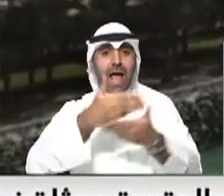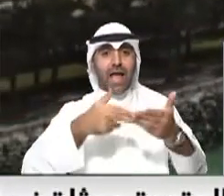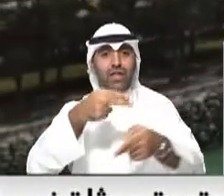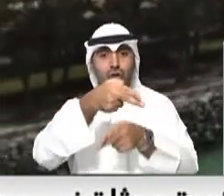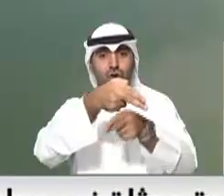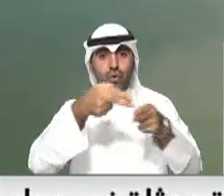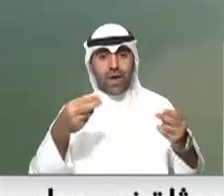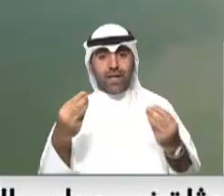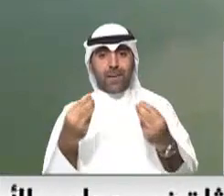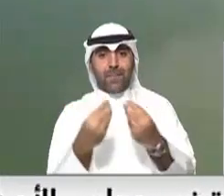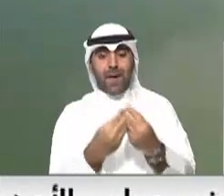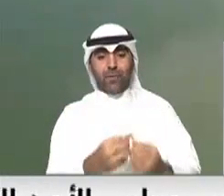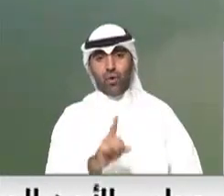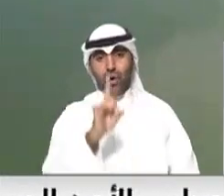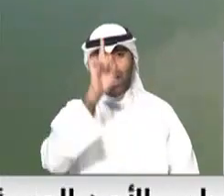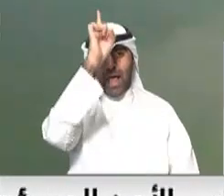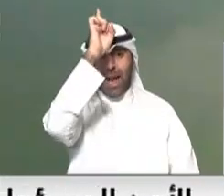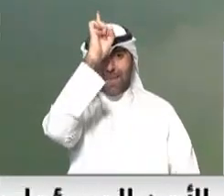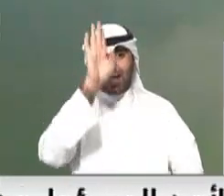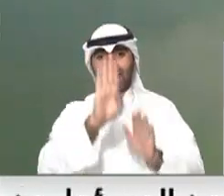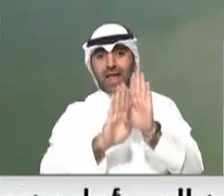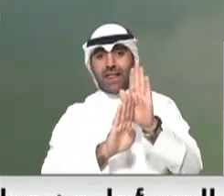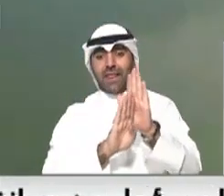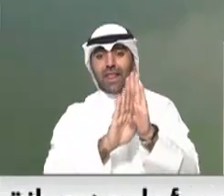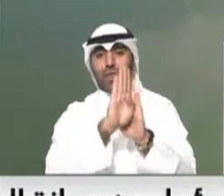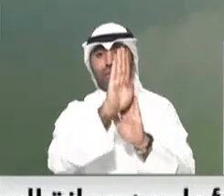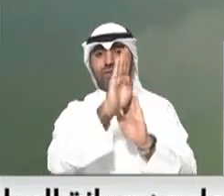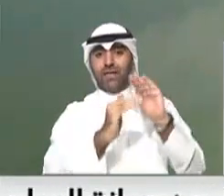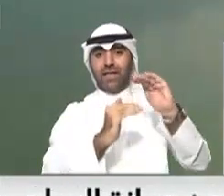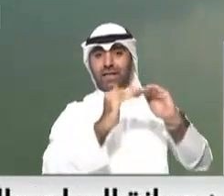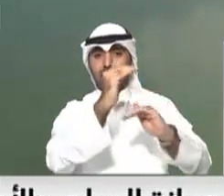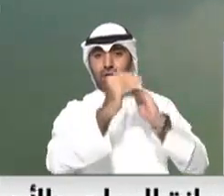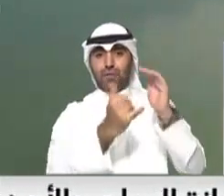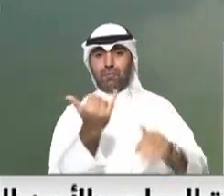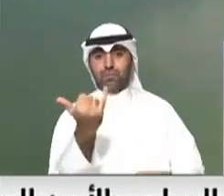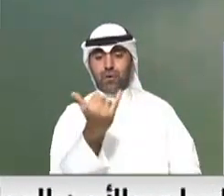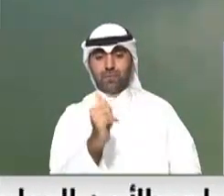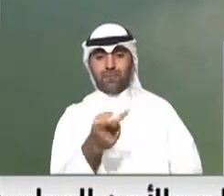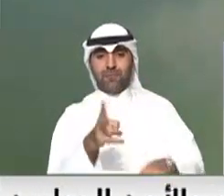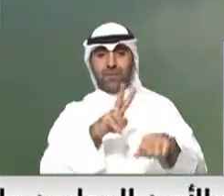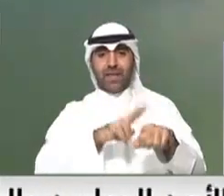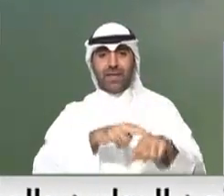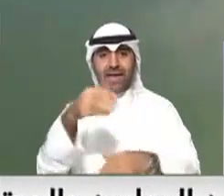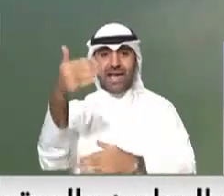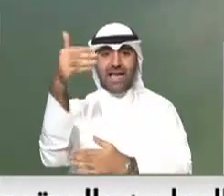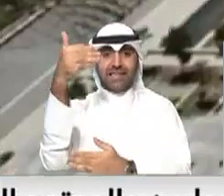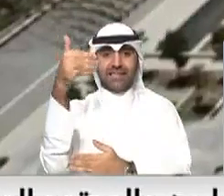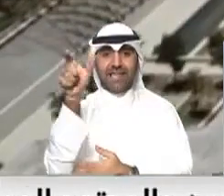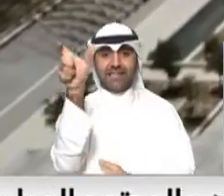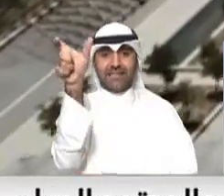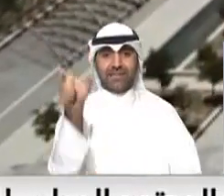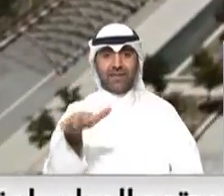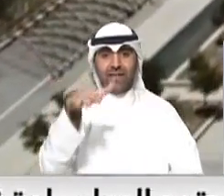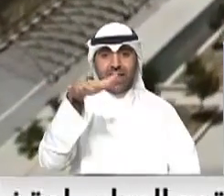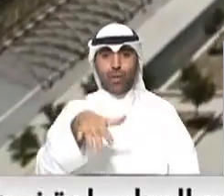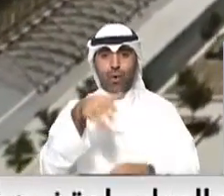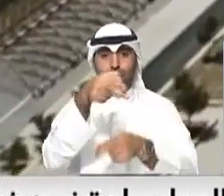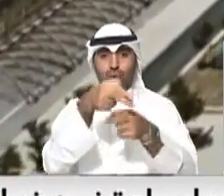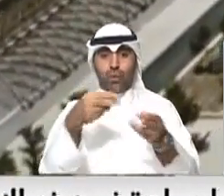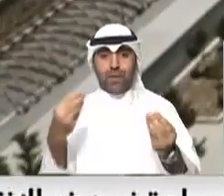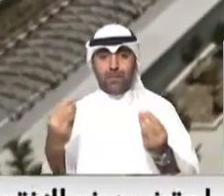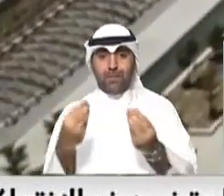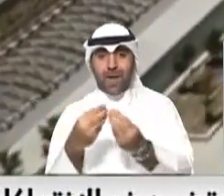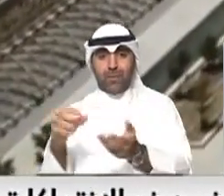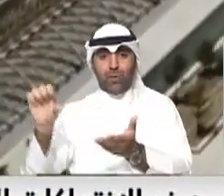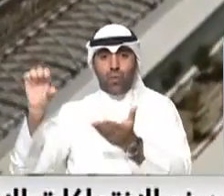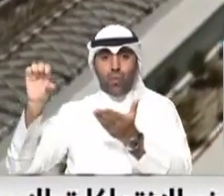ويعزز شراكه الاقتصاديه والاستثماريه بين البلدين واكد البدر ان الوفد الكويتي ناقش السبل تحول الطاقه